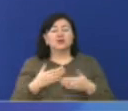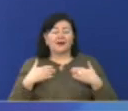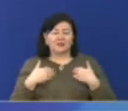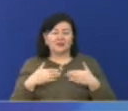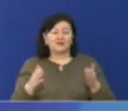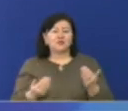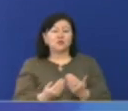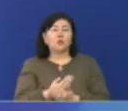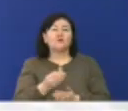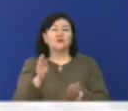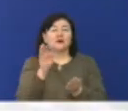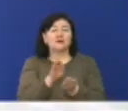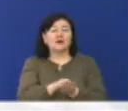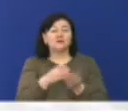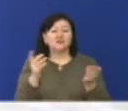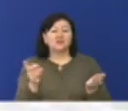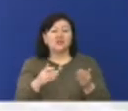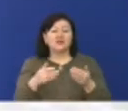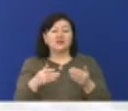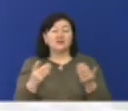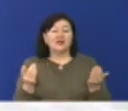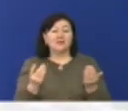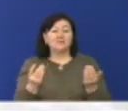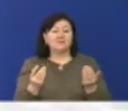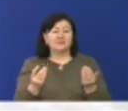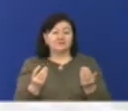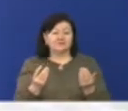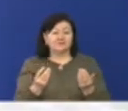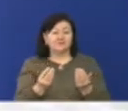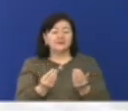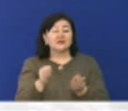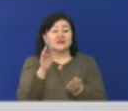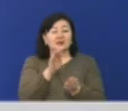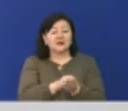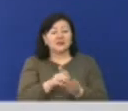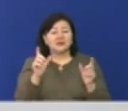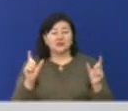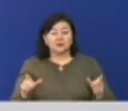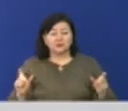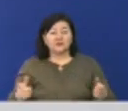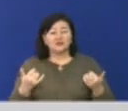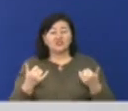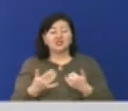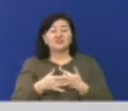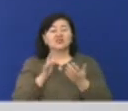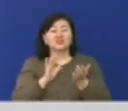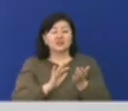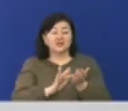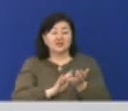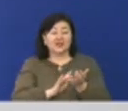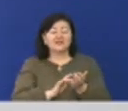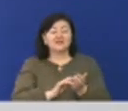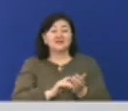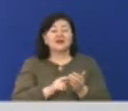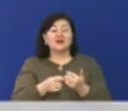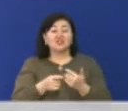ограждением. По данным отдела ЖКХ и жилищной инспекции, сегодня на территории города находится 16 кладбищ. В настоящее время только 3 из